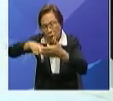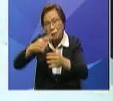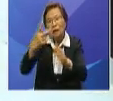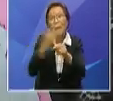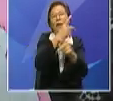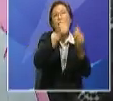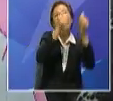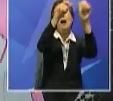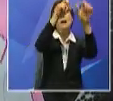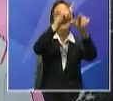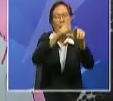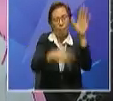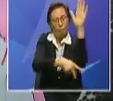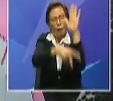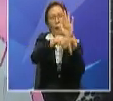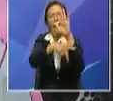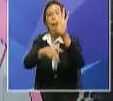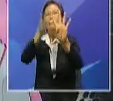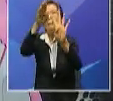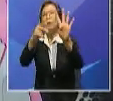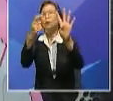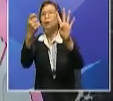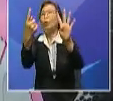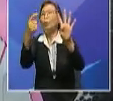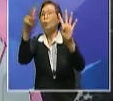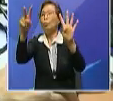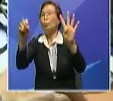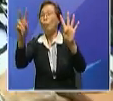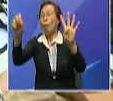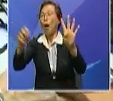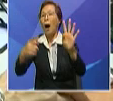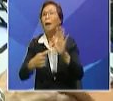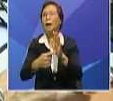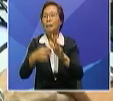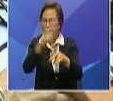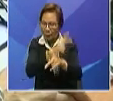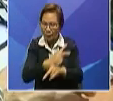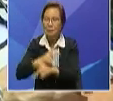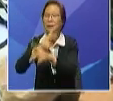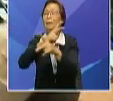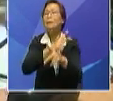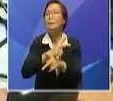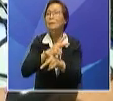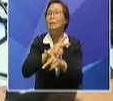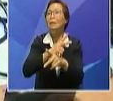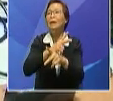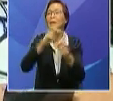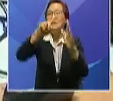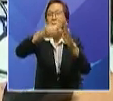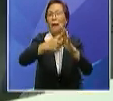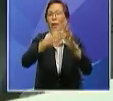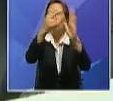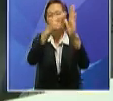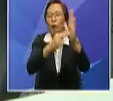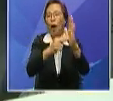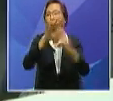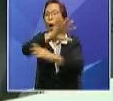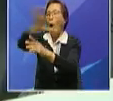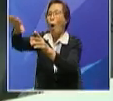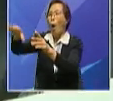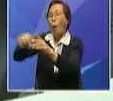di dewan layar pada 40 produk-produk lo akan memperlihatkan pemerkosaan perundangan yang lebih holistik